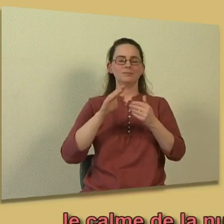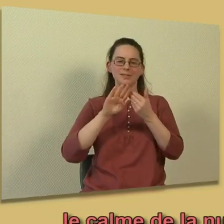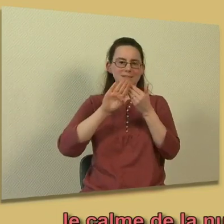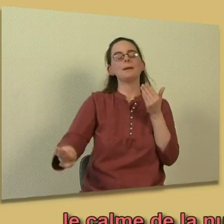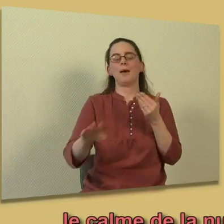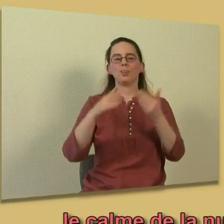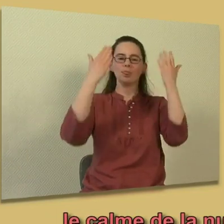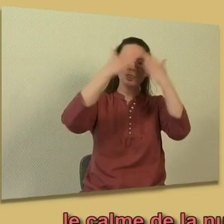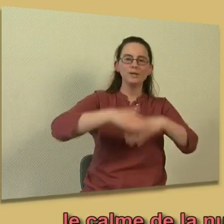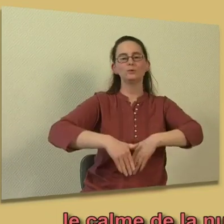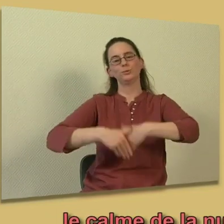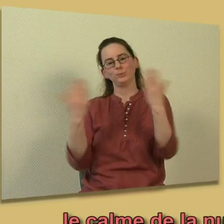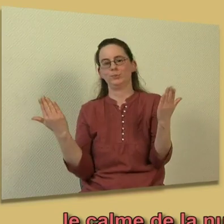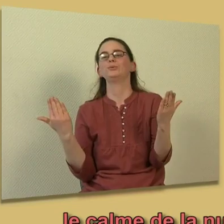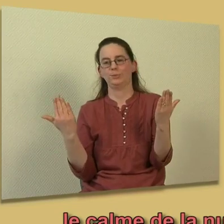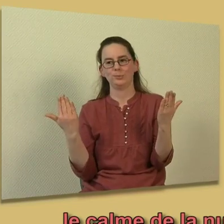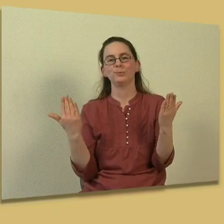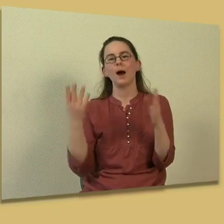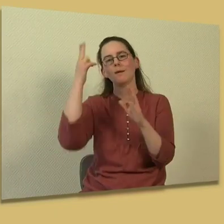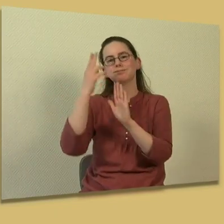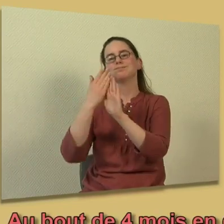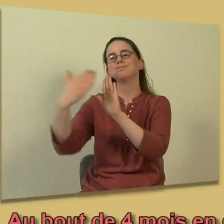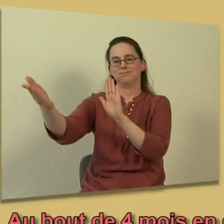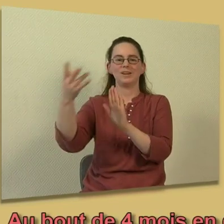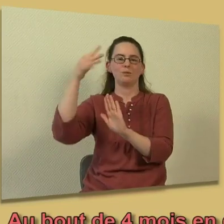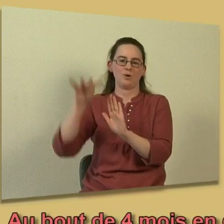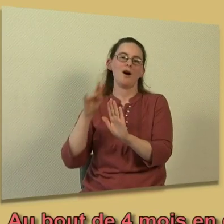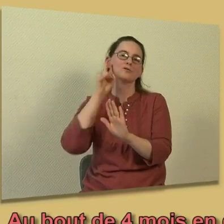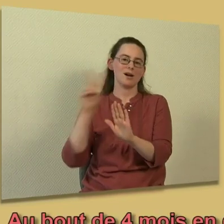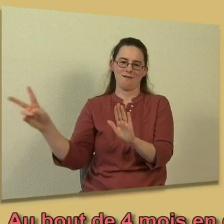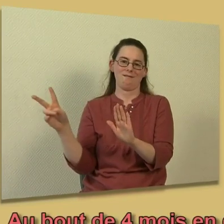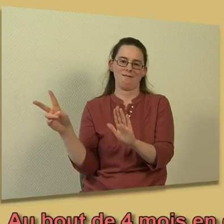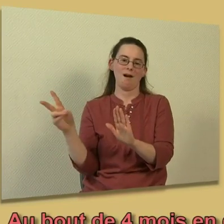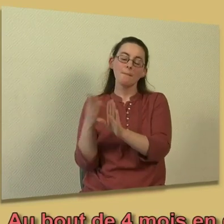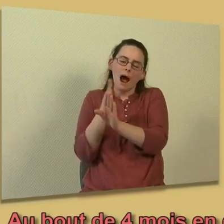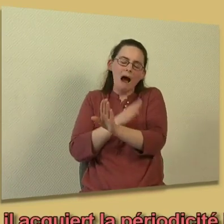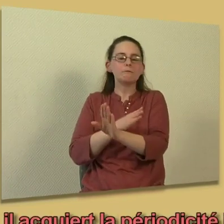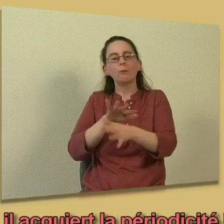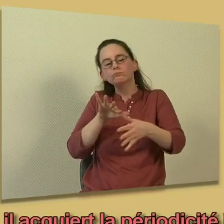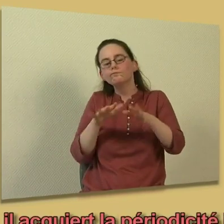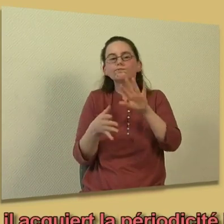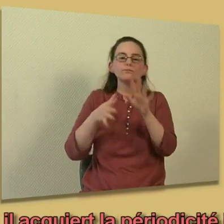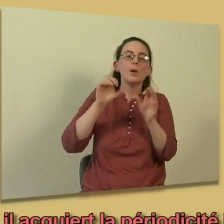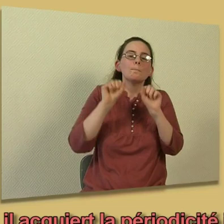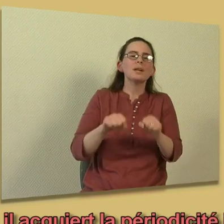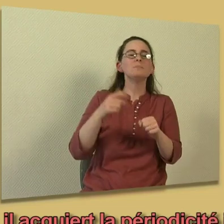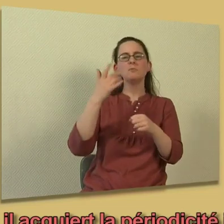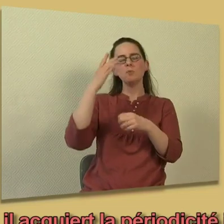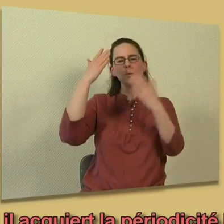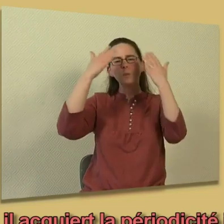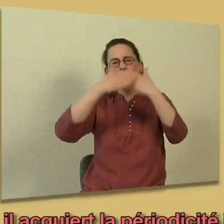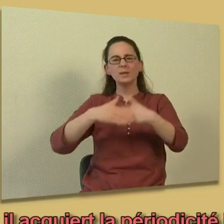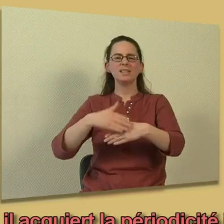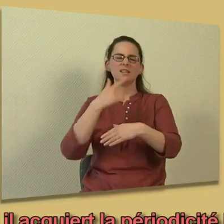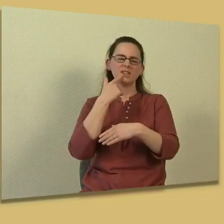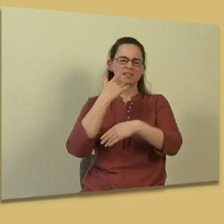la journée et la nuit, le côté calme. C'est à ce moment-là, au bout de 4 mois en général, qu'il acquiert